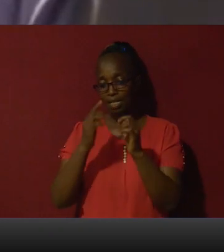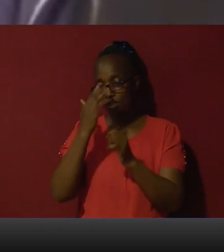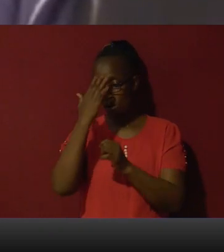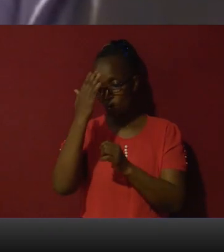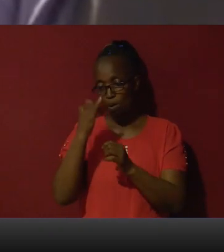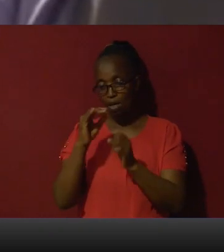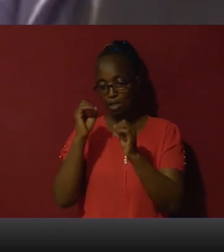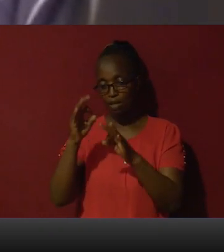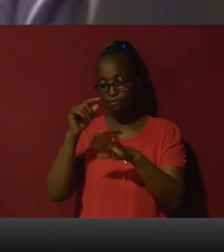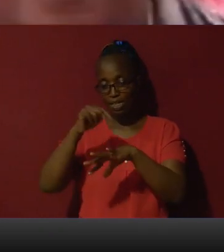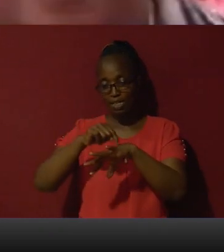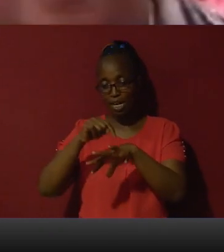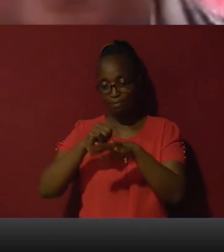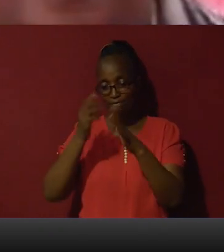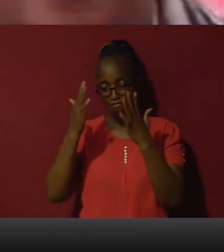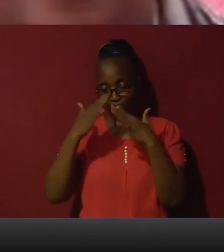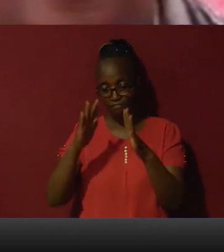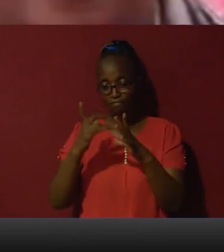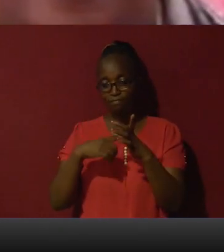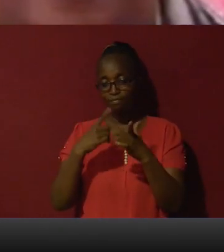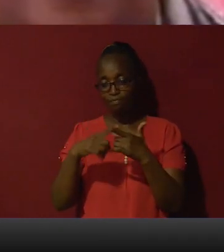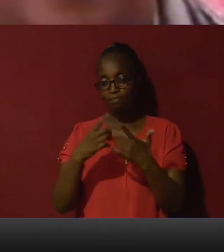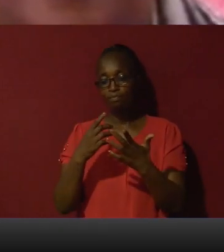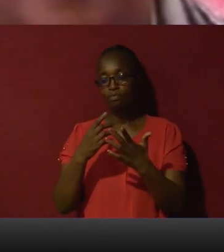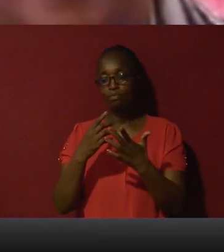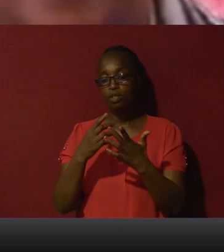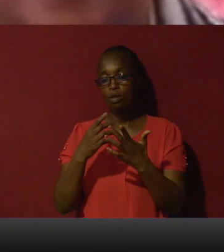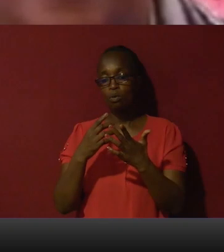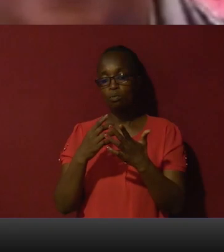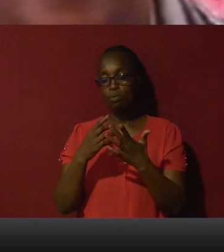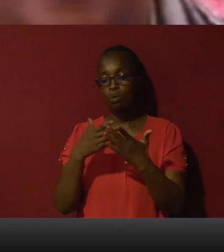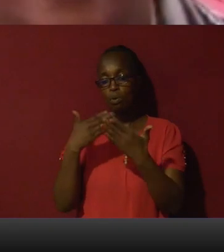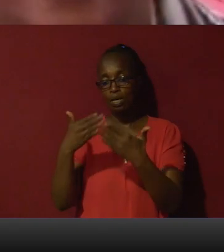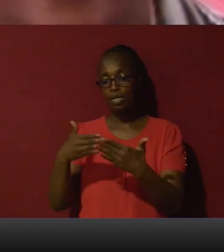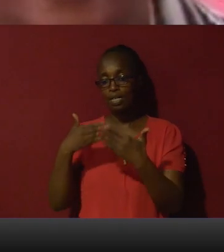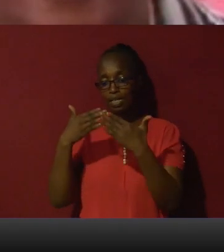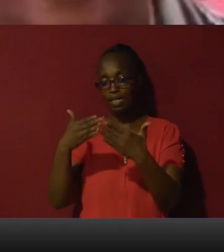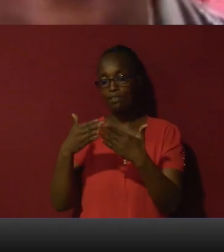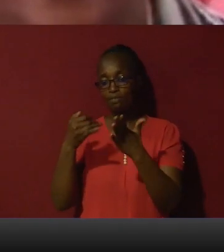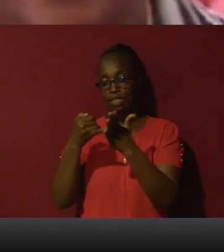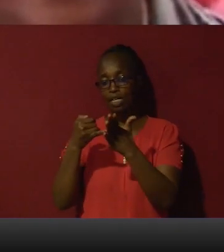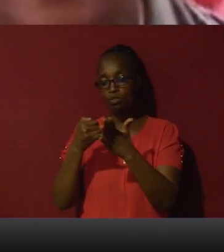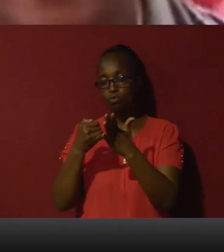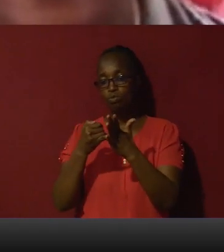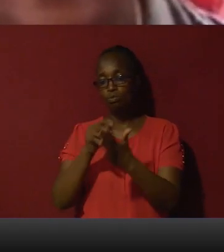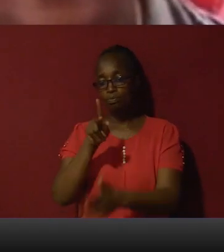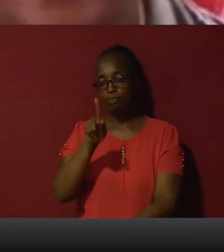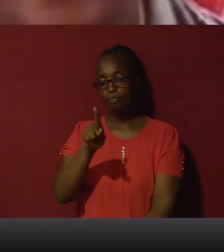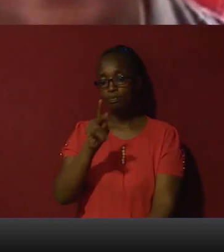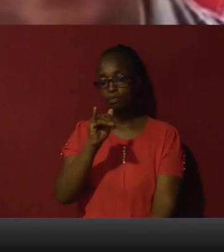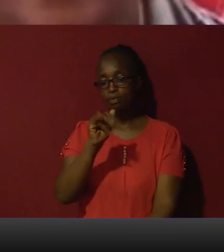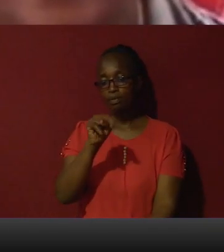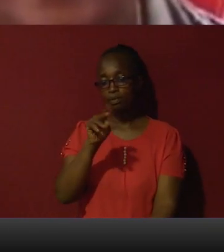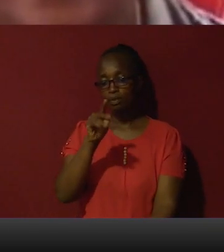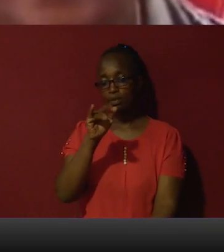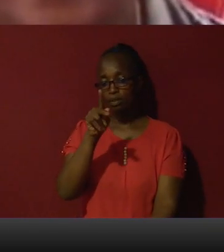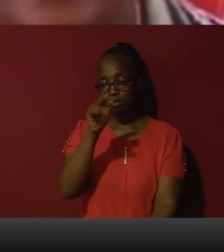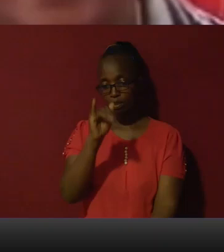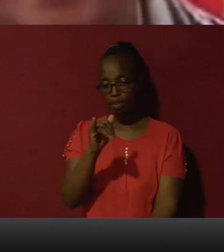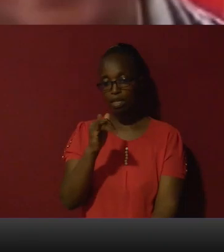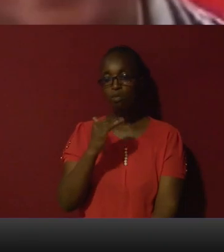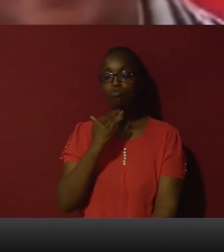tupatie Profesa Kindiki. Kimlinganishe na viongozi wengine hapa nchini Kenya, nitamlinganisha na rais mstaafu,